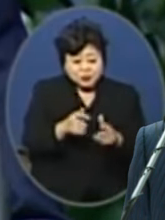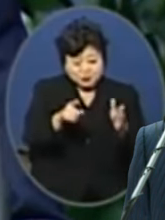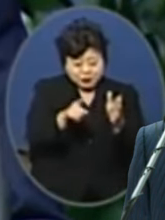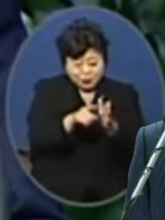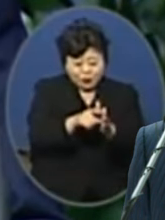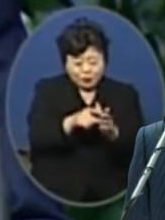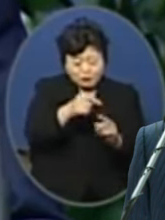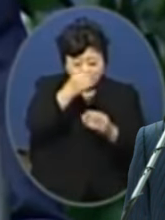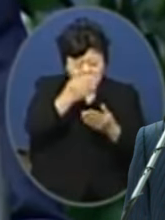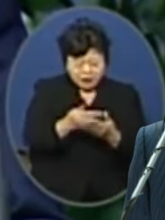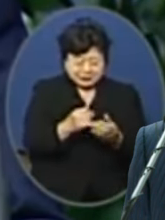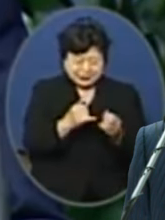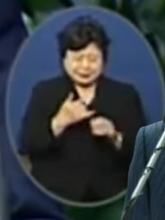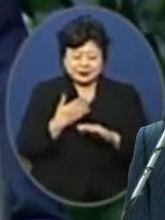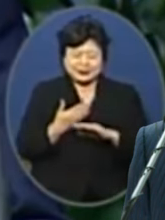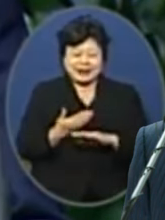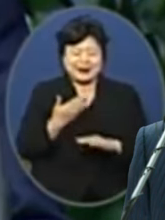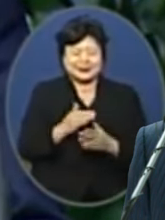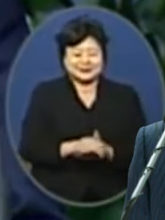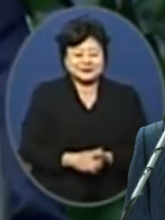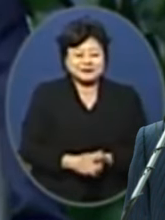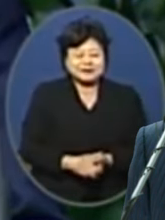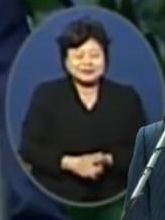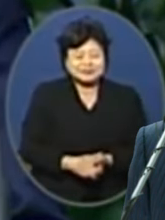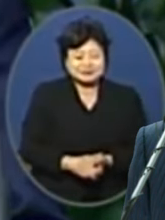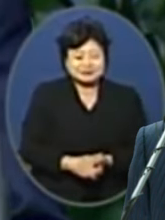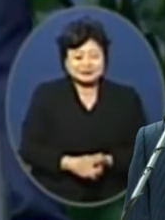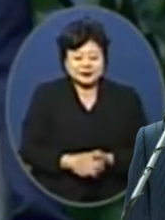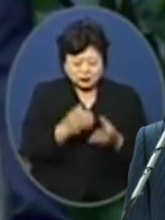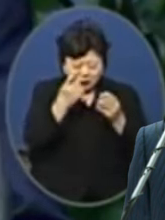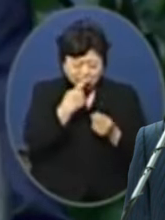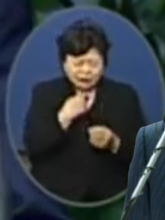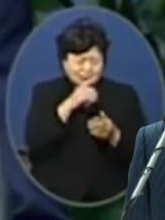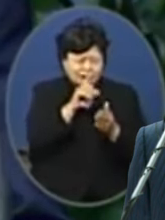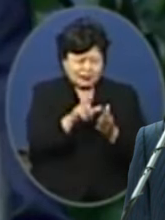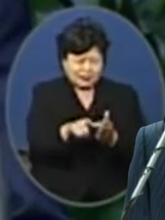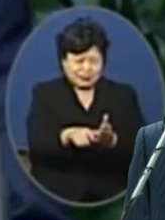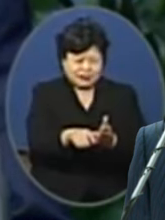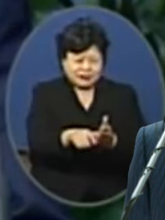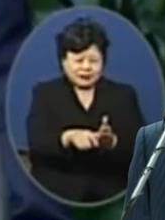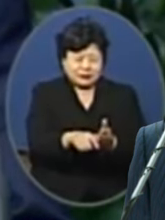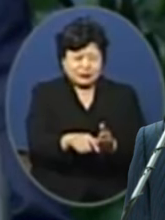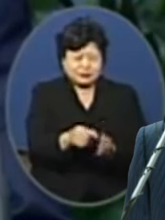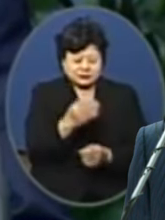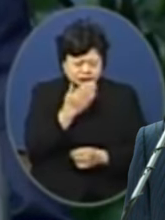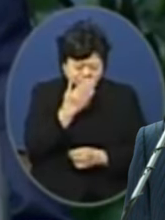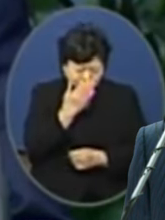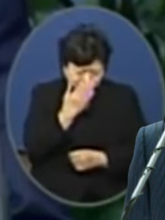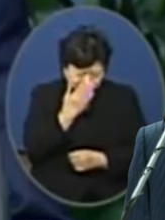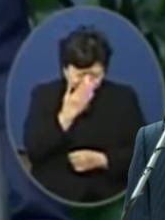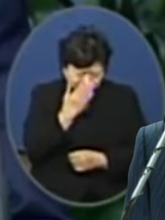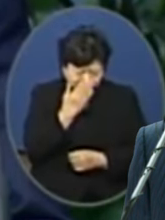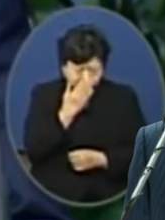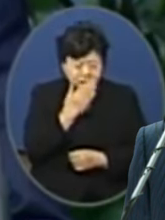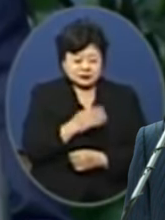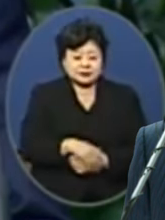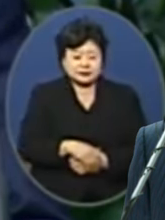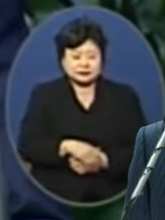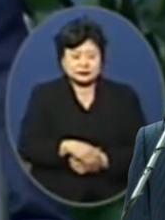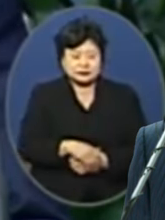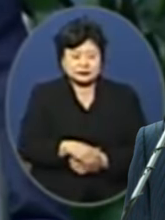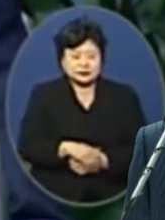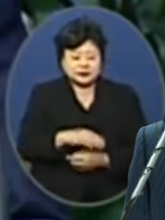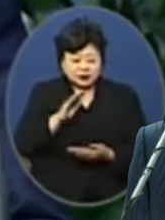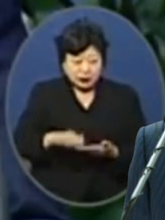믿고 구원을 받은 사람이 고난을 당할 때 낮은 단계의 신앙이 있고 높은